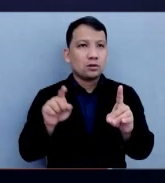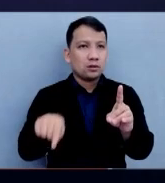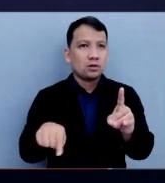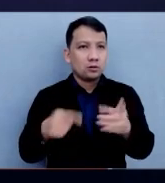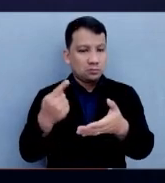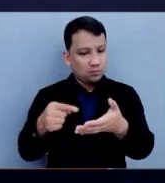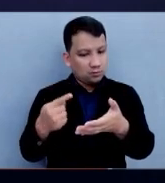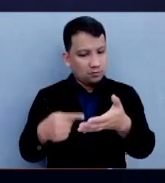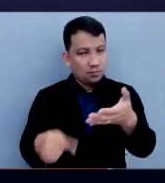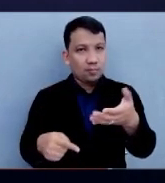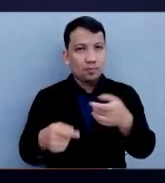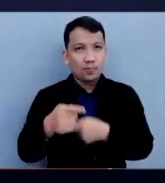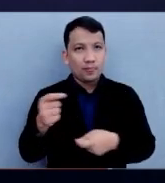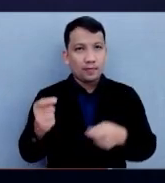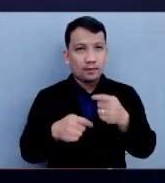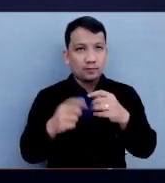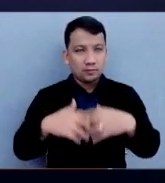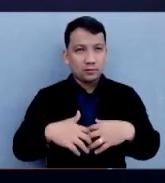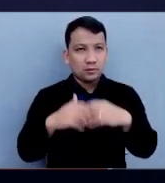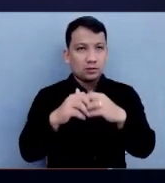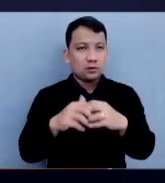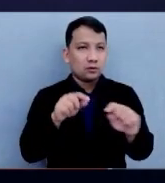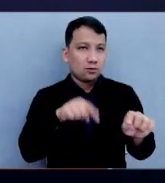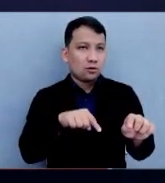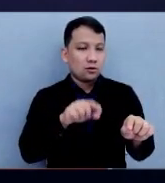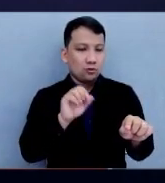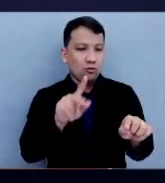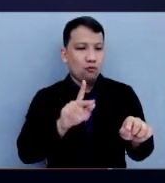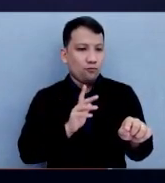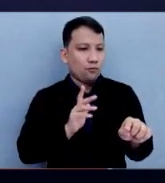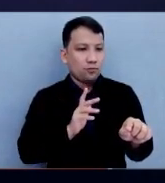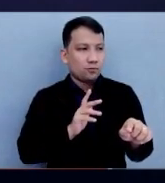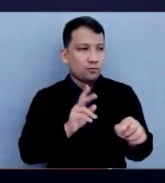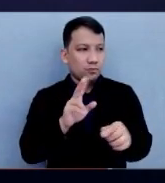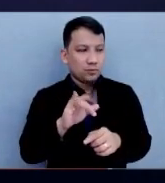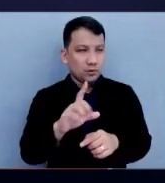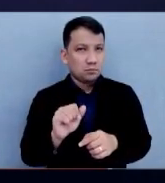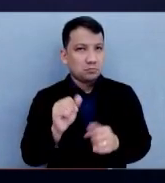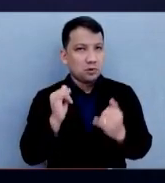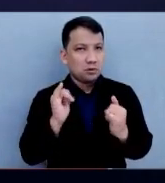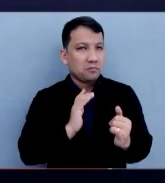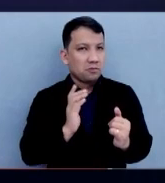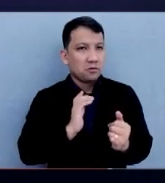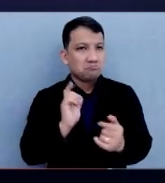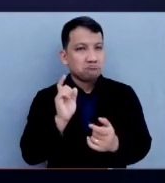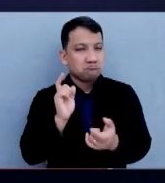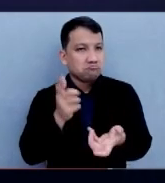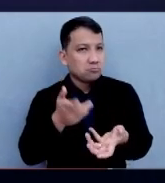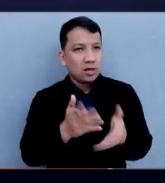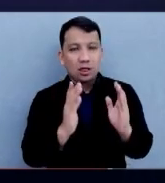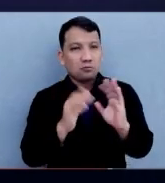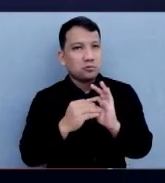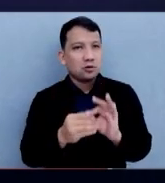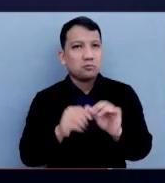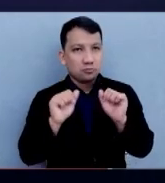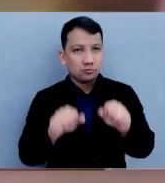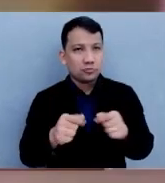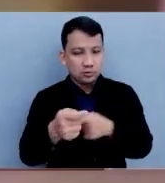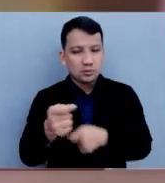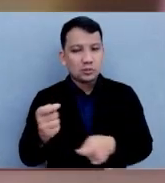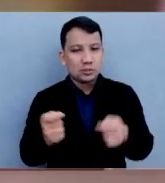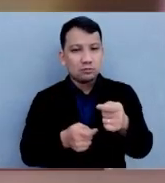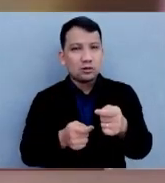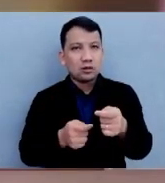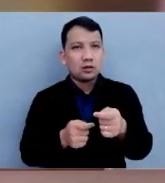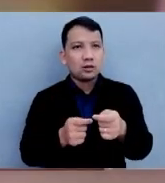naman ng establishment na mukhang okay naman, mukhang valid naman yung ID. So, yun, pwede na siyang mag-transact.